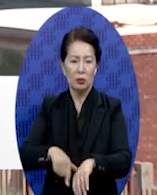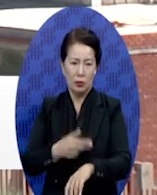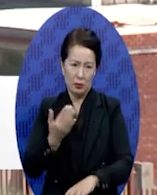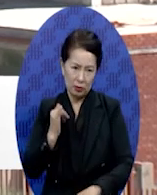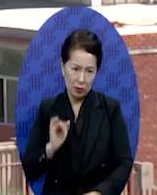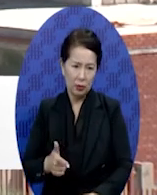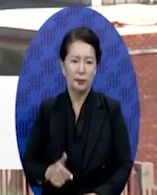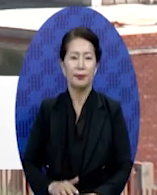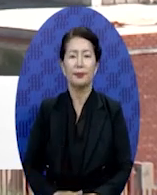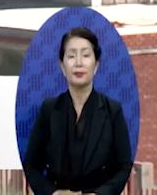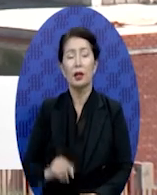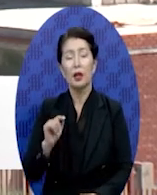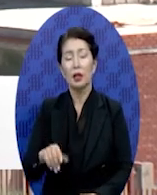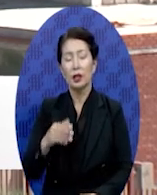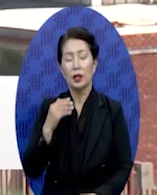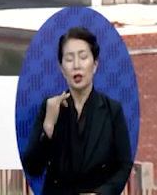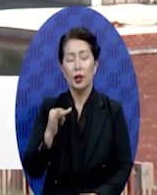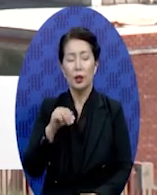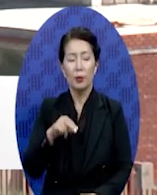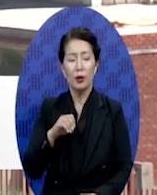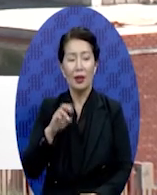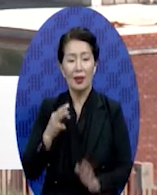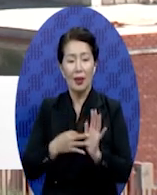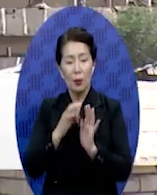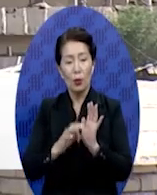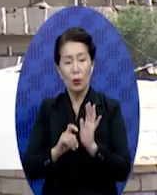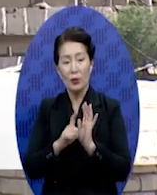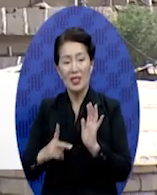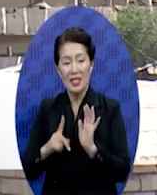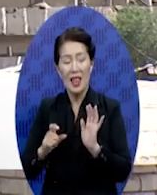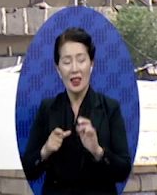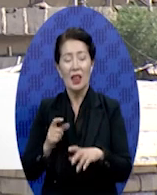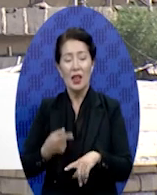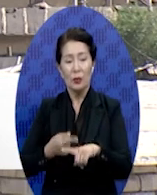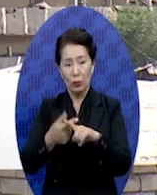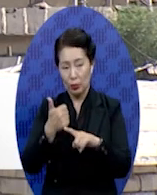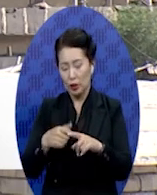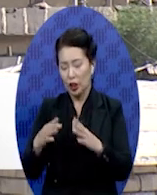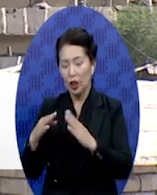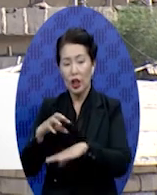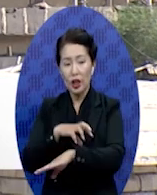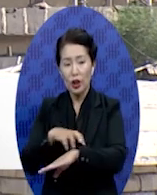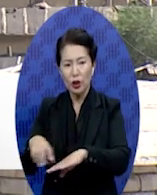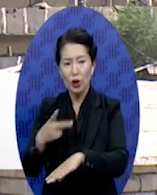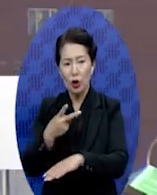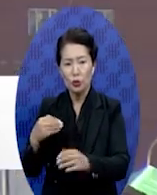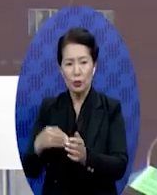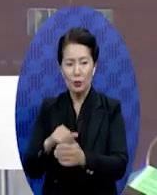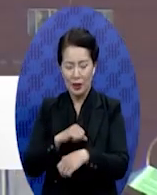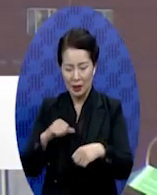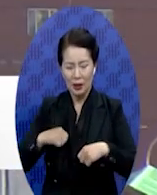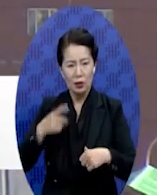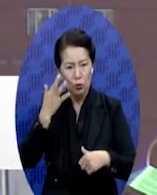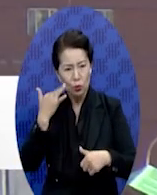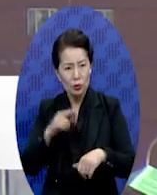гэж. Хэдийгээр ипотекийн зээлийн санхүүжилт нэмэгдэж байгаа ч бид гэр хорооллын 200 мянган гаруй иргэнээ ойрын 5 жилд бүгдийг нь орон сууцнд